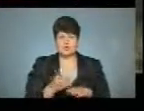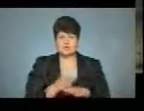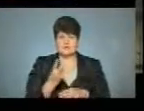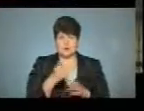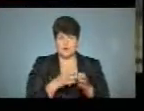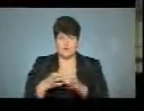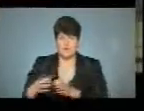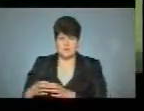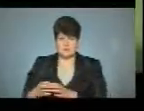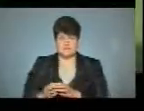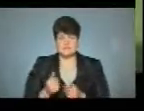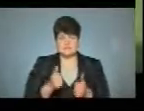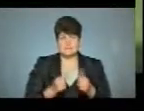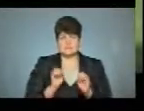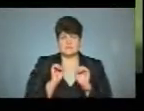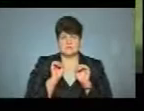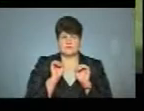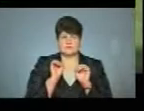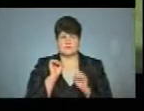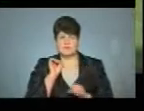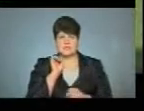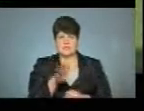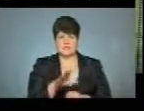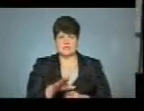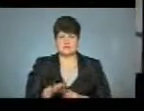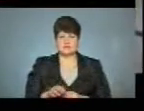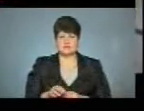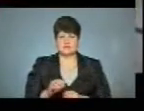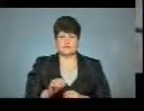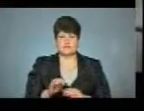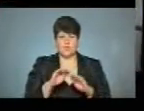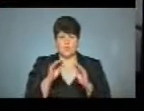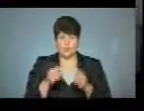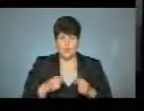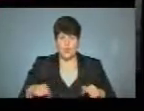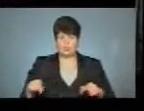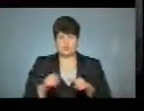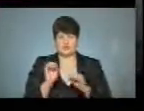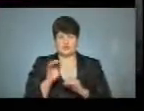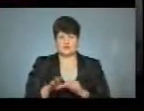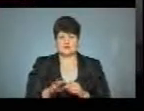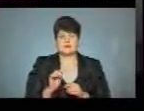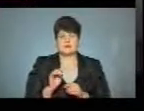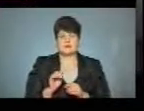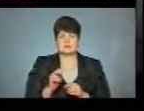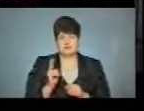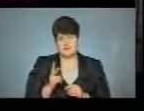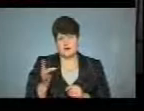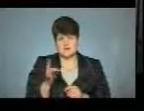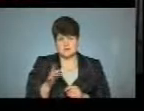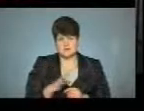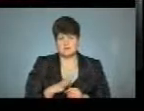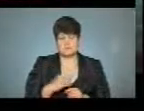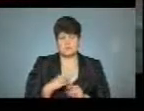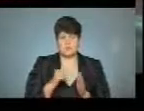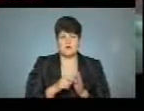Вони змагаються у киданні надувного спису в обруч. Я метнула вже 2 рази, 3, і мені